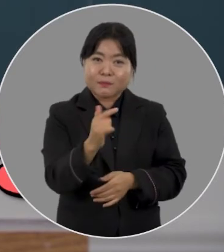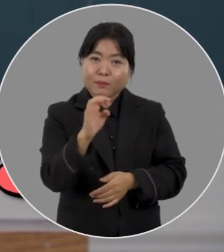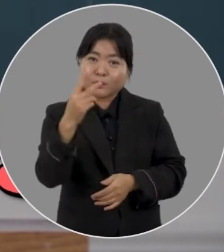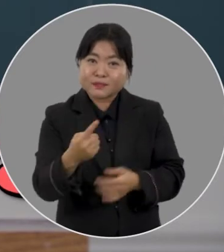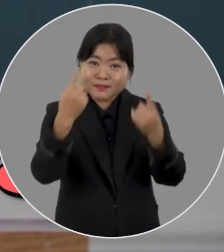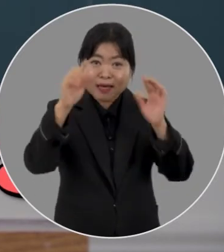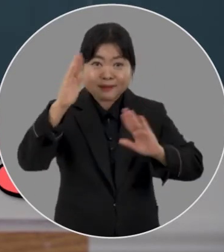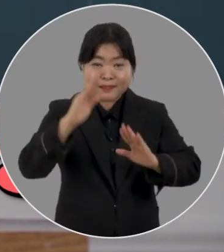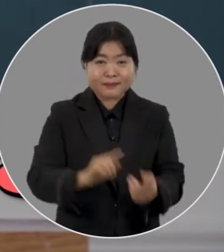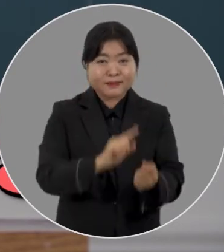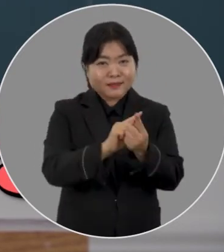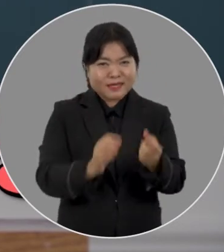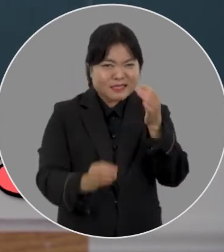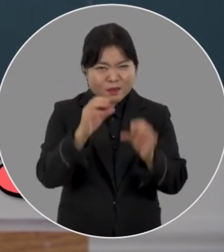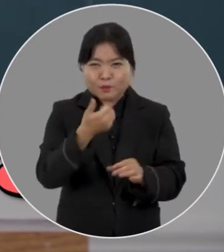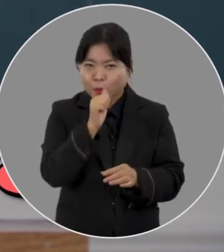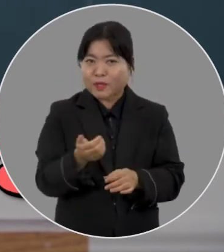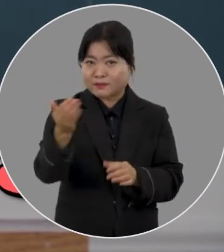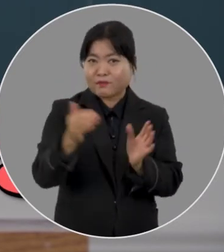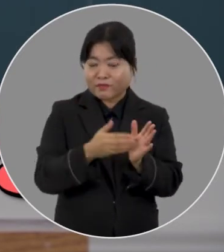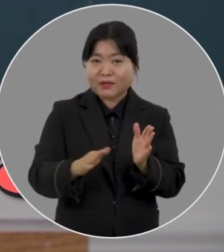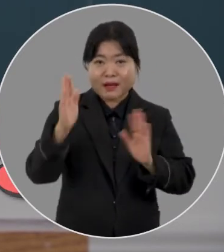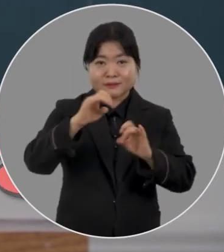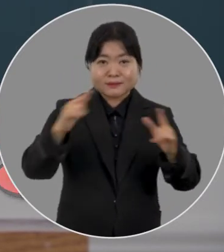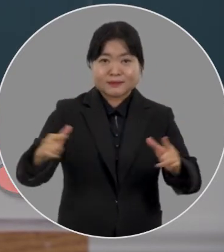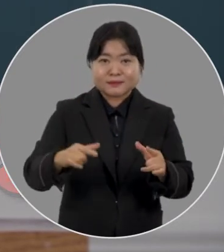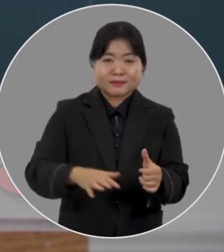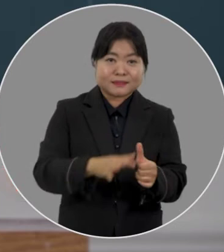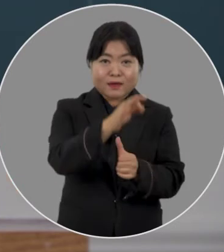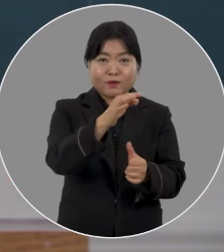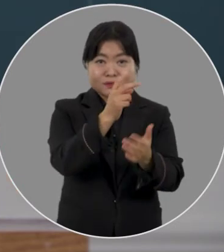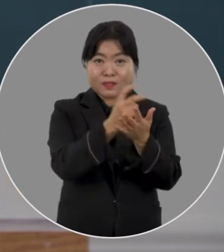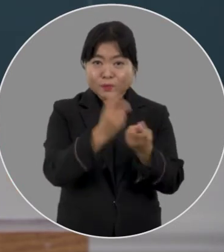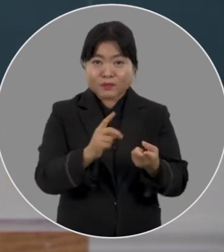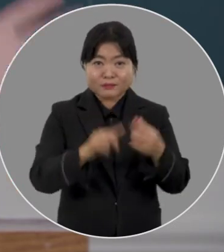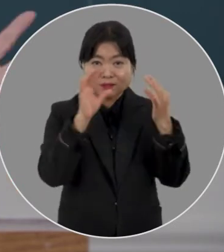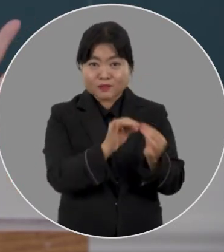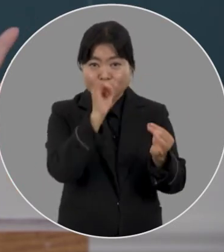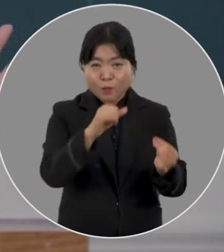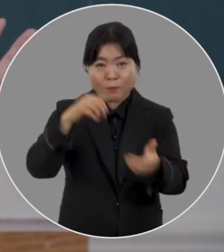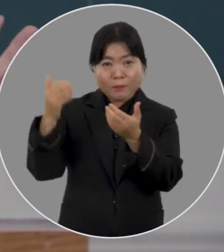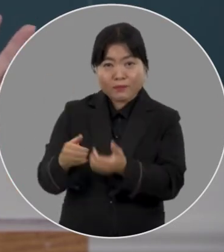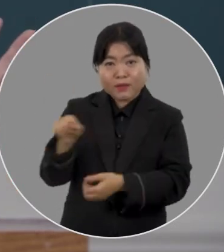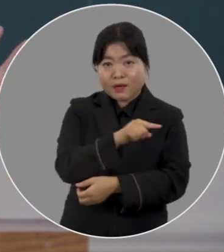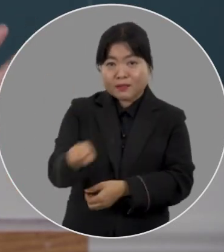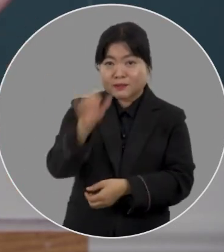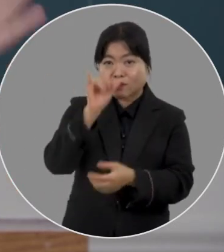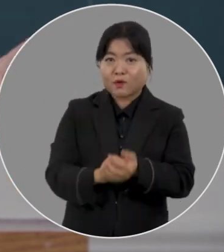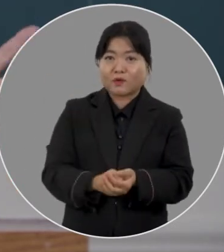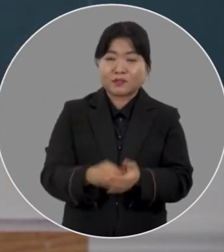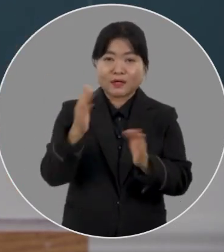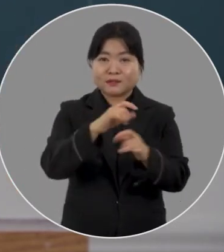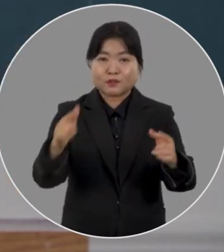한 실험을 소개를 해드렸었는데 이 학생들이 사형제도에 대해서 이제 찬성하는 학생이 있고 반대하는 학생들이 있었어요. 그래서